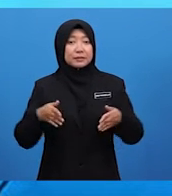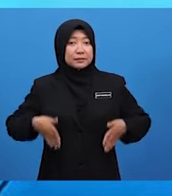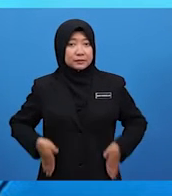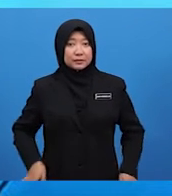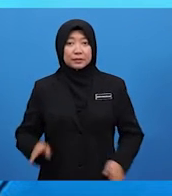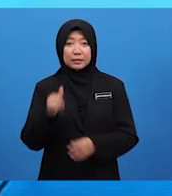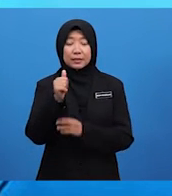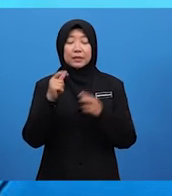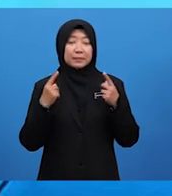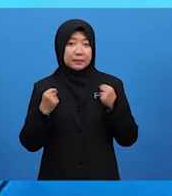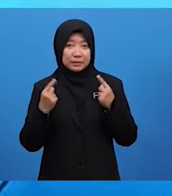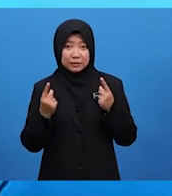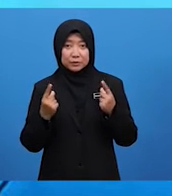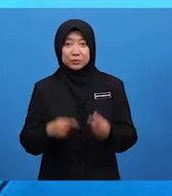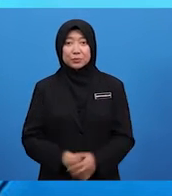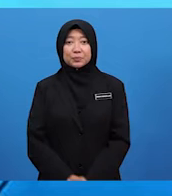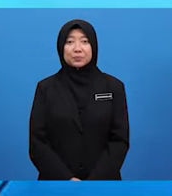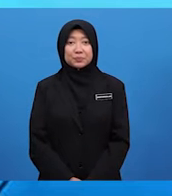berlisu.